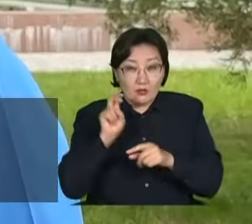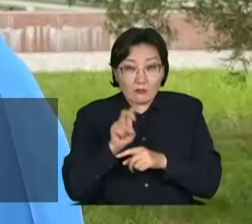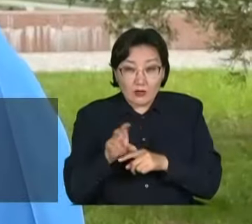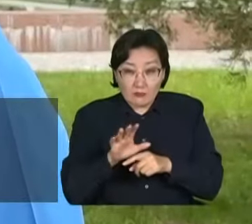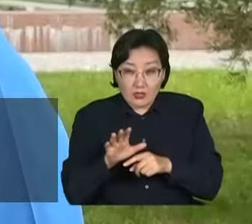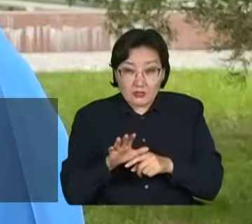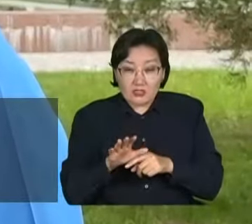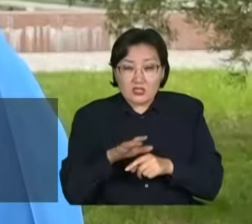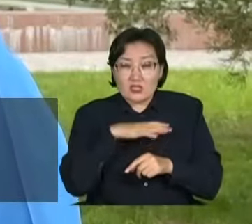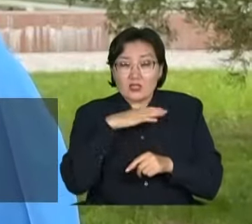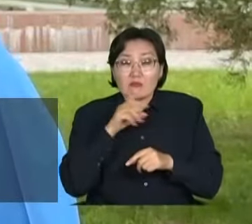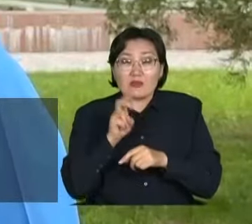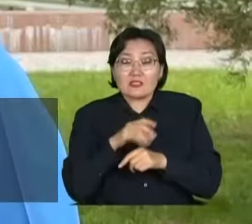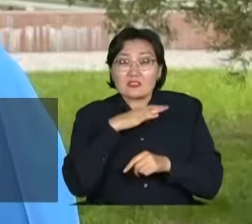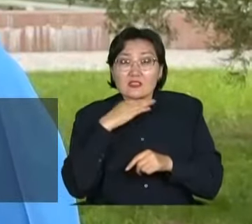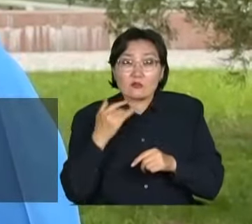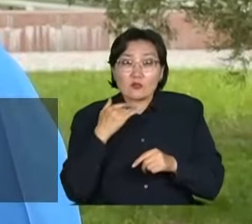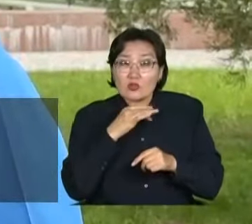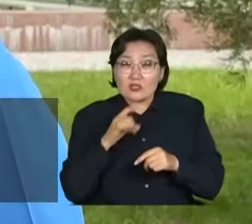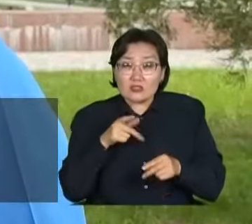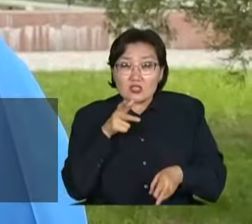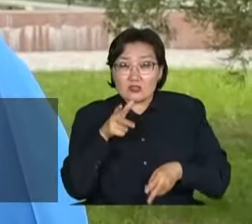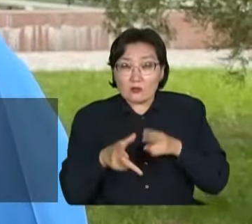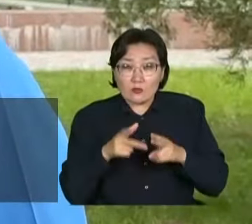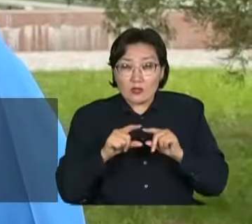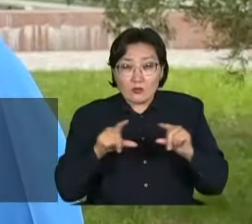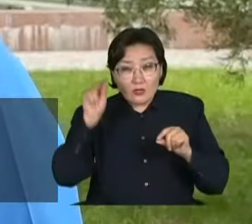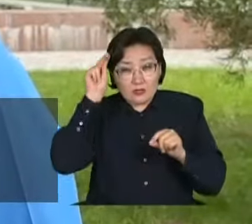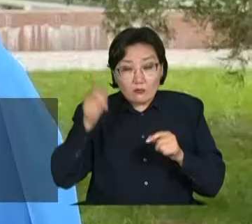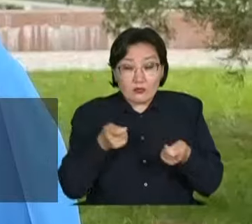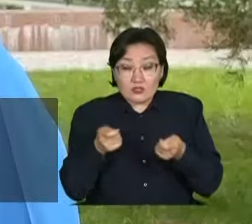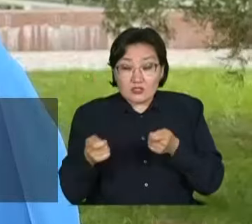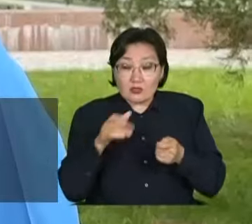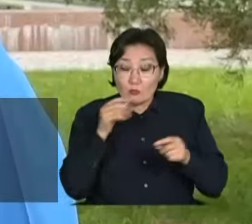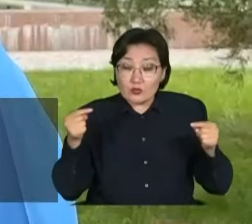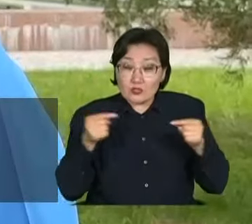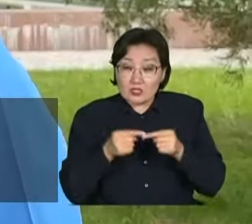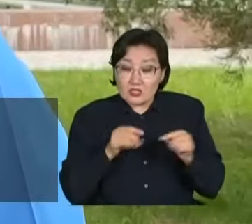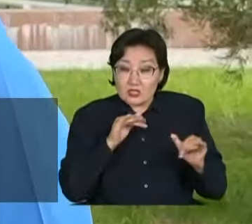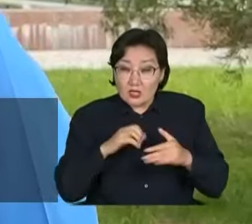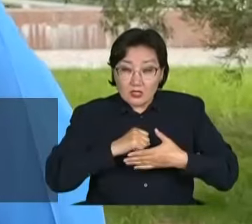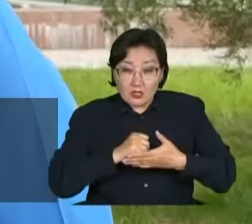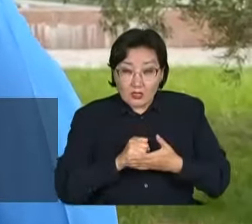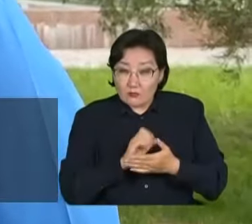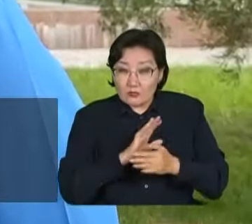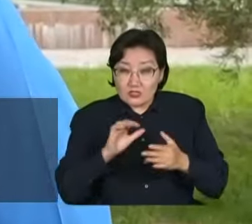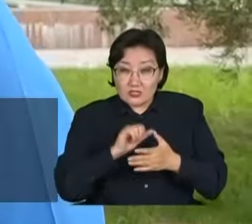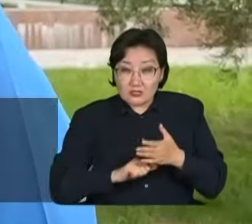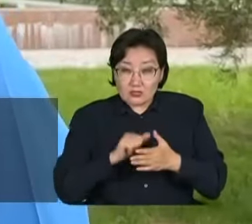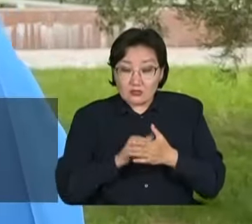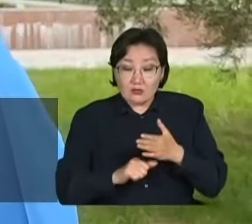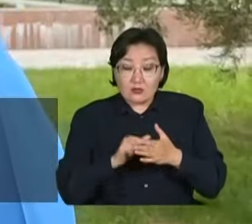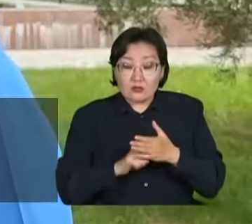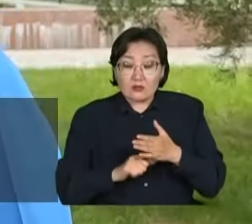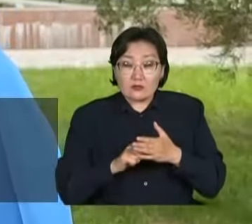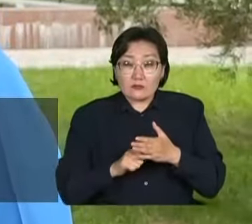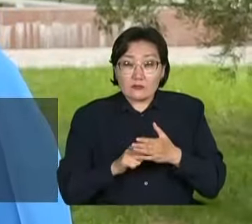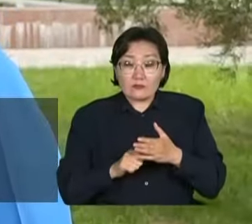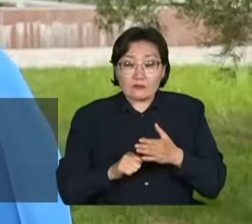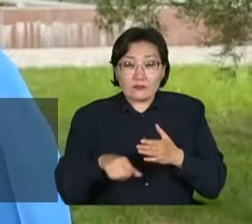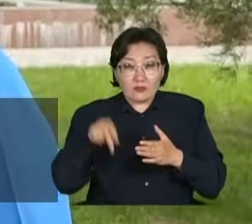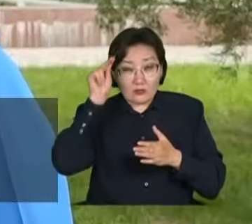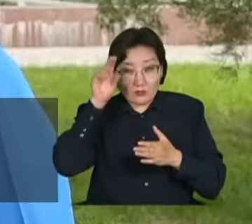айтқан. Өкінішке орай мектеп басшылығының тарапынан дер кезіне шаралар қабылдаған салдарынан жас жетекші қырынан